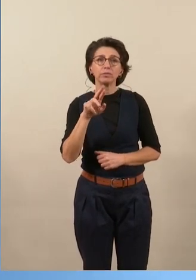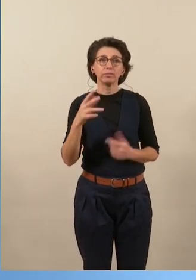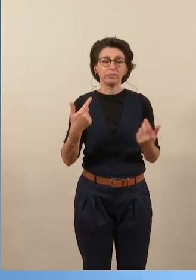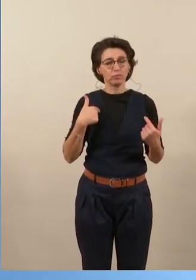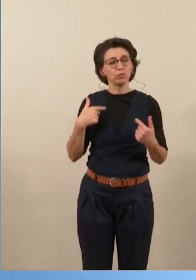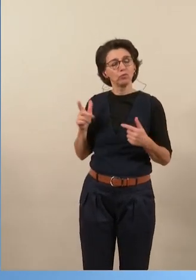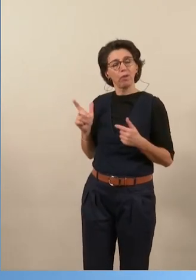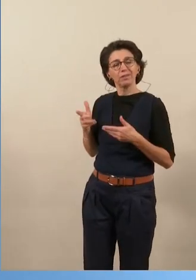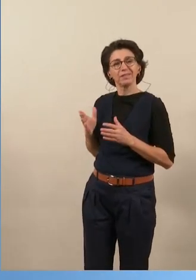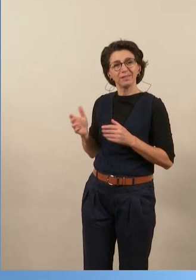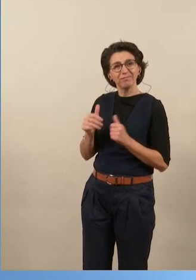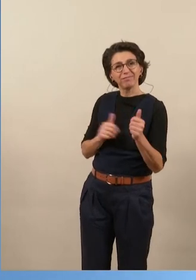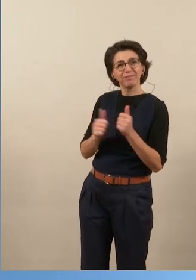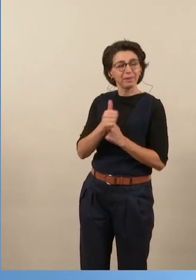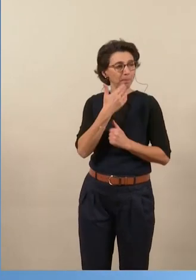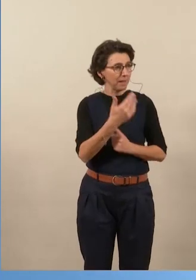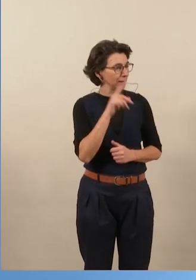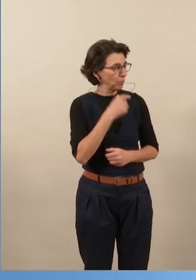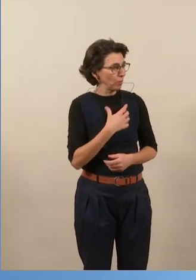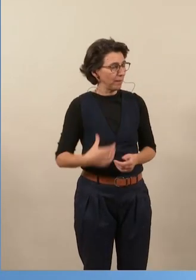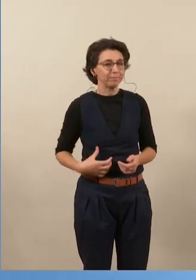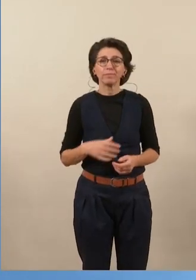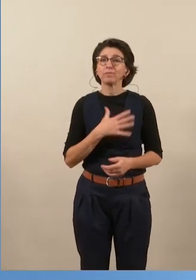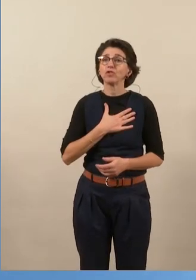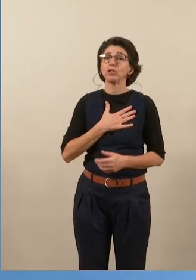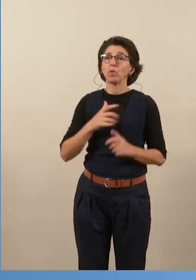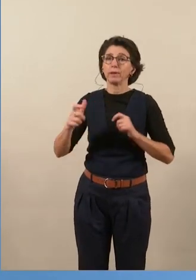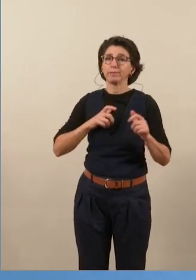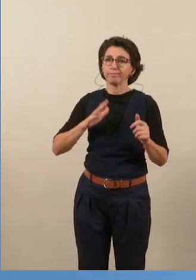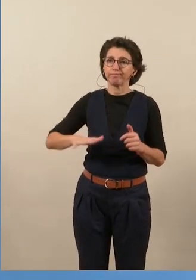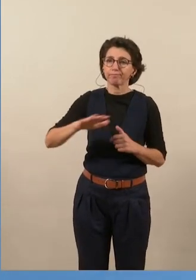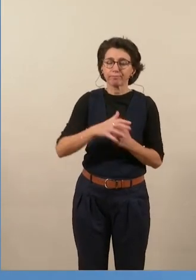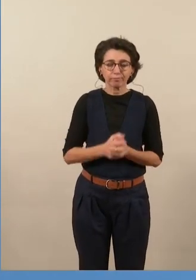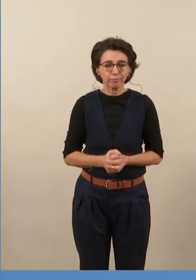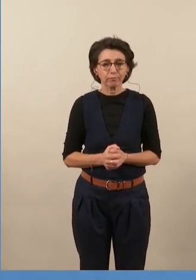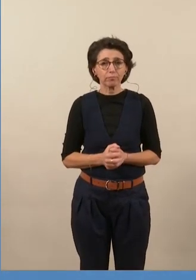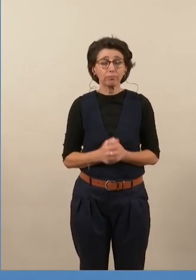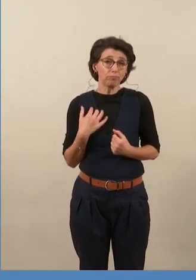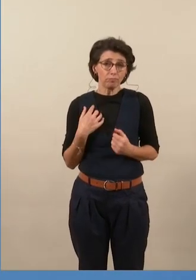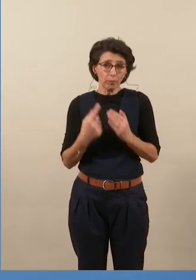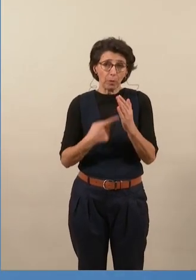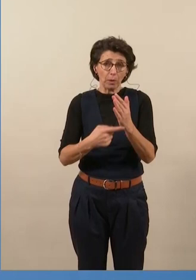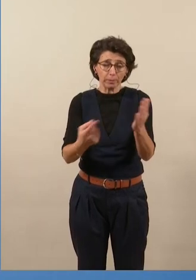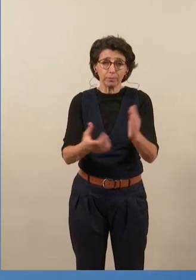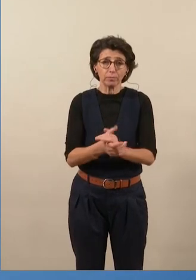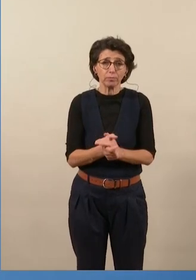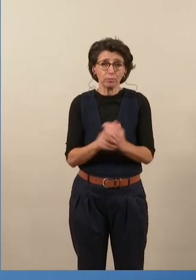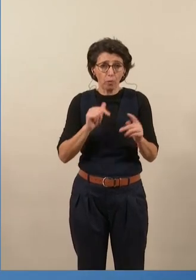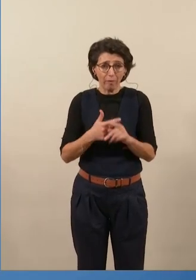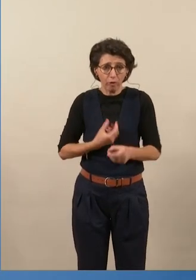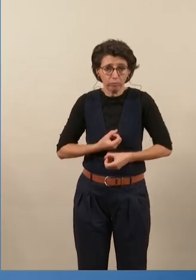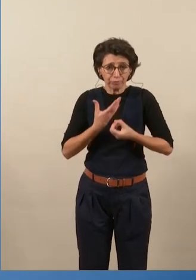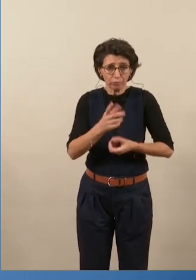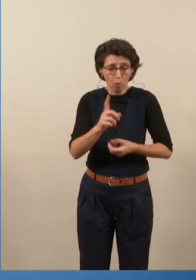qui décidons merci Monsieur le Maire chers collègues euh je le redis et c'est pas la la première année que je le dis